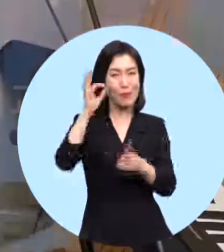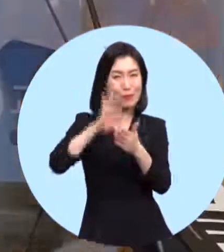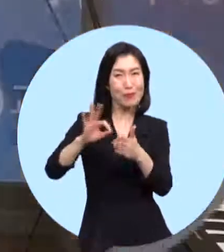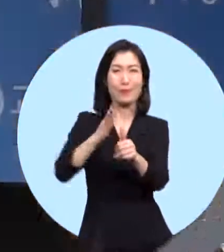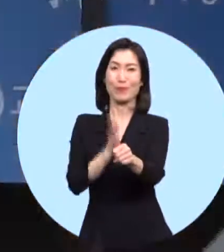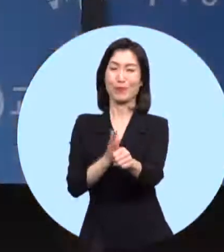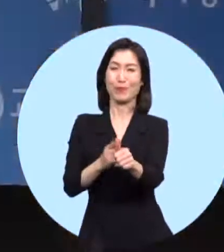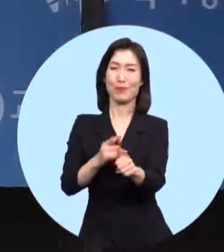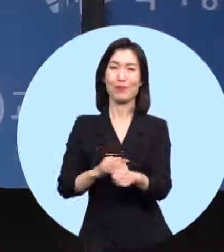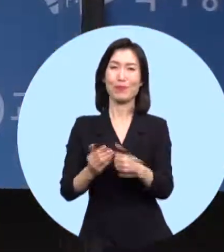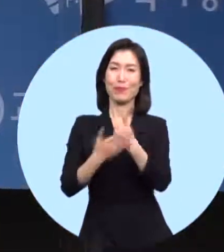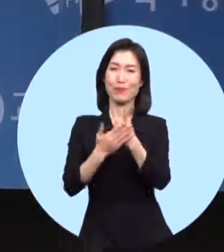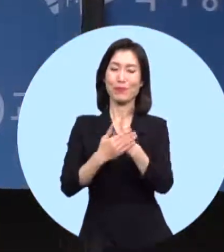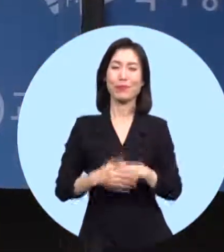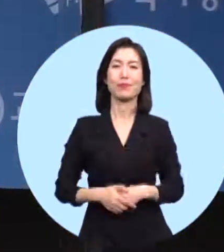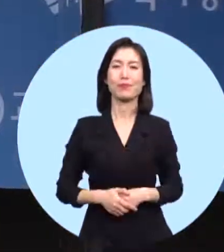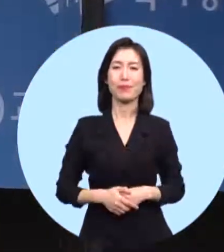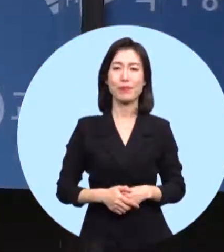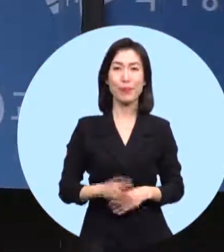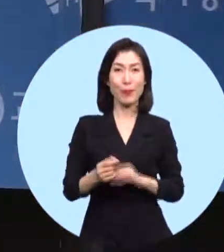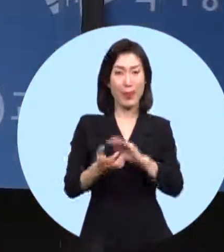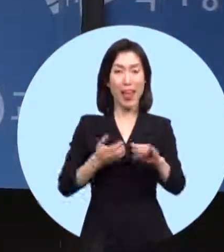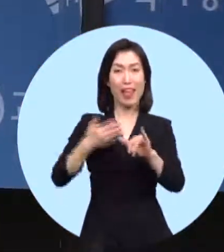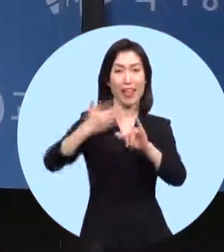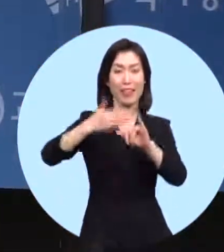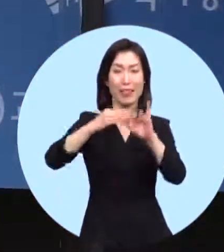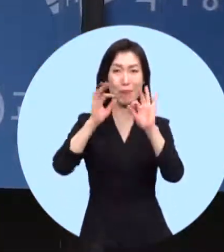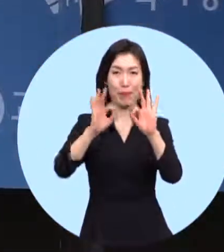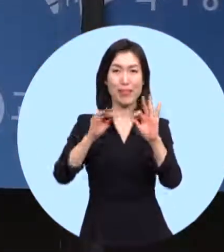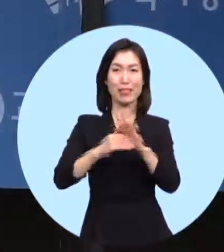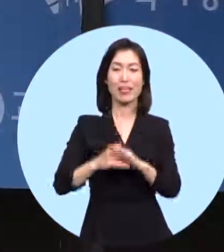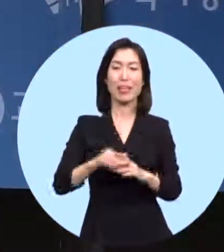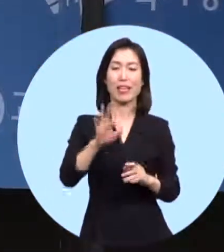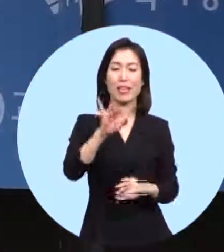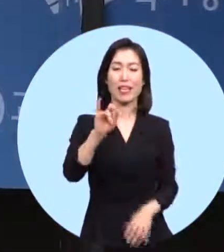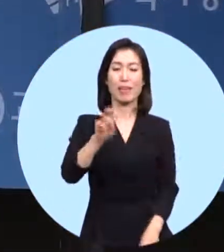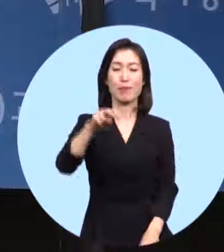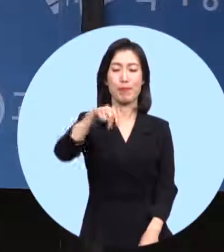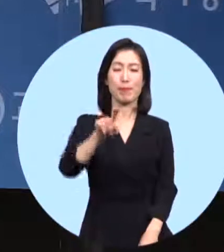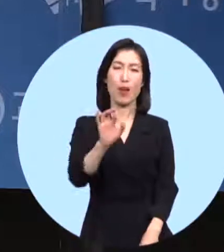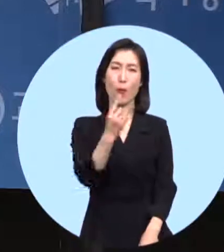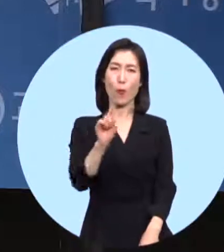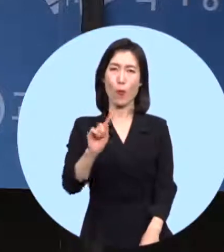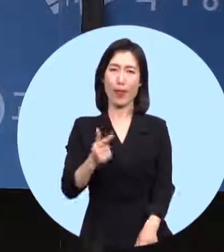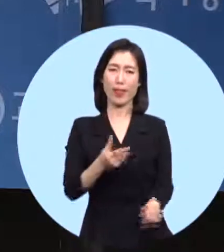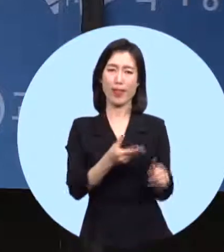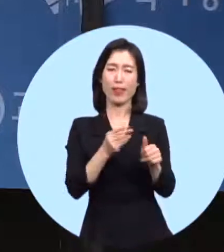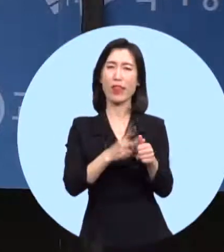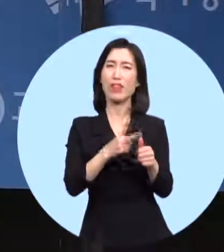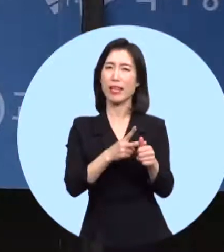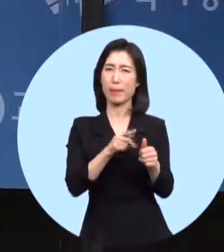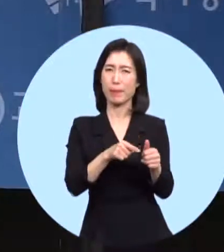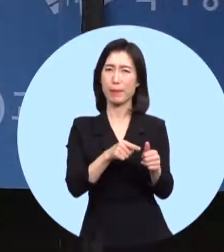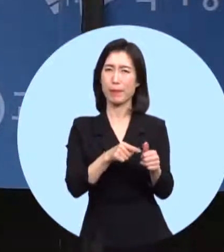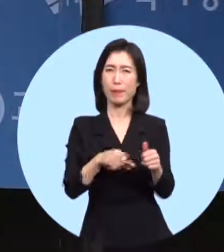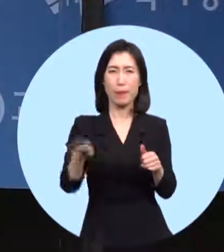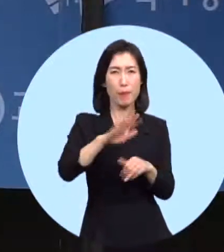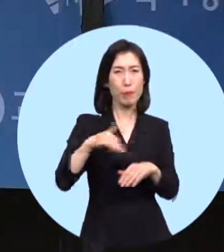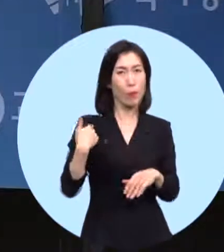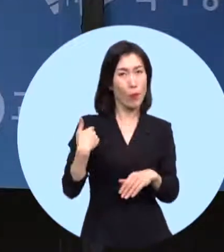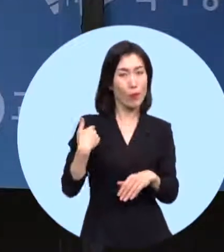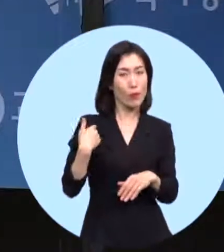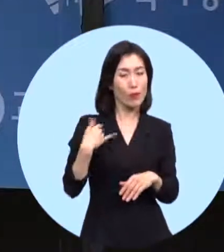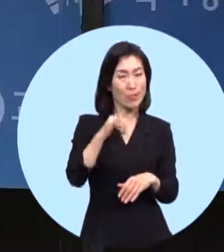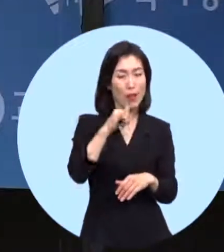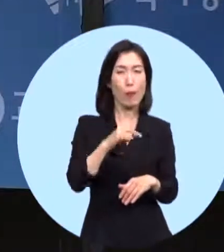고맙습니다. 네, 방금 여러분 보셨습니다마는 그 임성환 그 강사분이신데요. 여러분 아마 모르시는 분